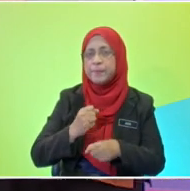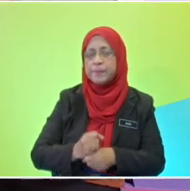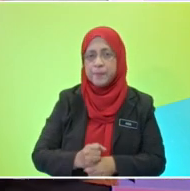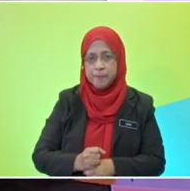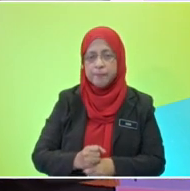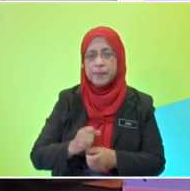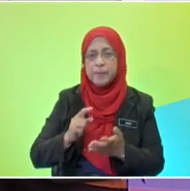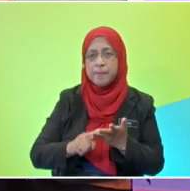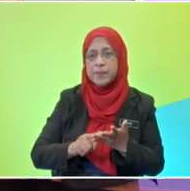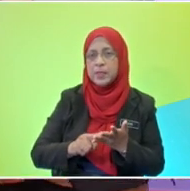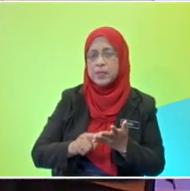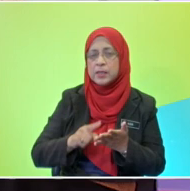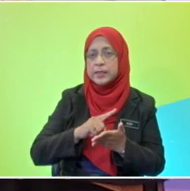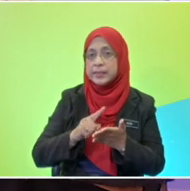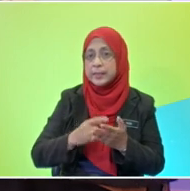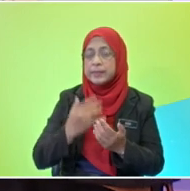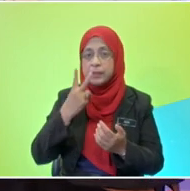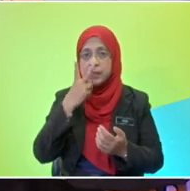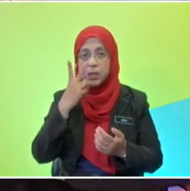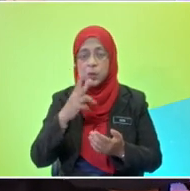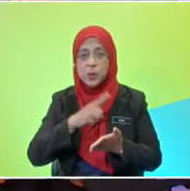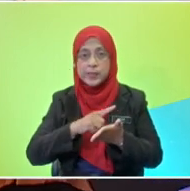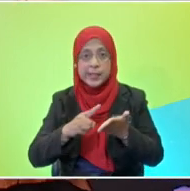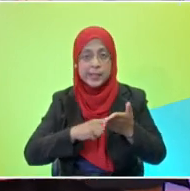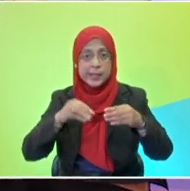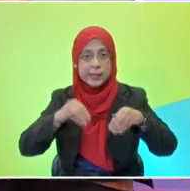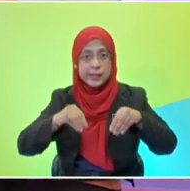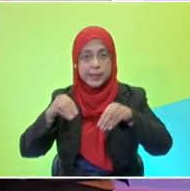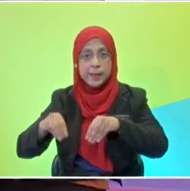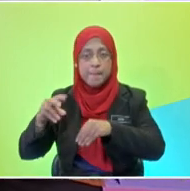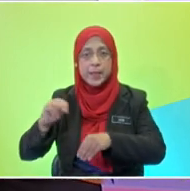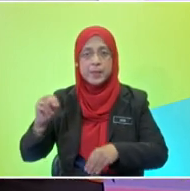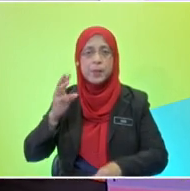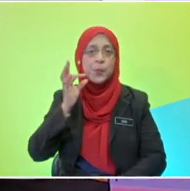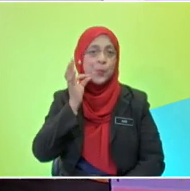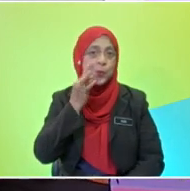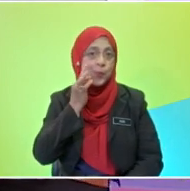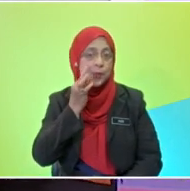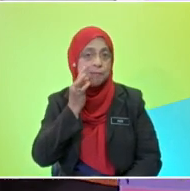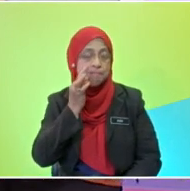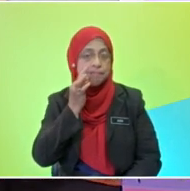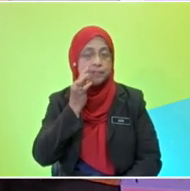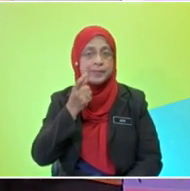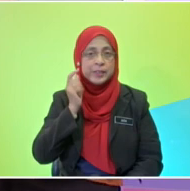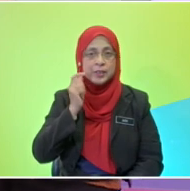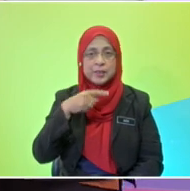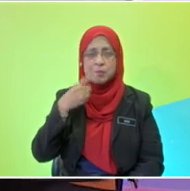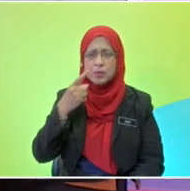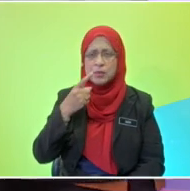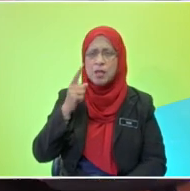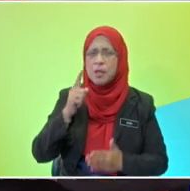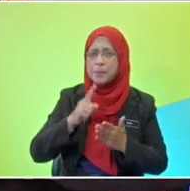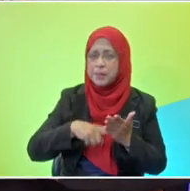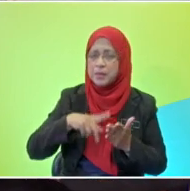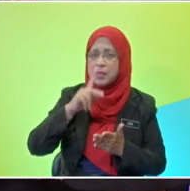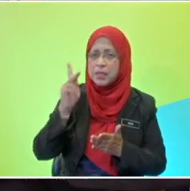zakat tanam tanaman nah ataupun buah-buahan Oke mungkin akan kita sebut tadi apa dia tidak pernah